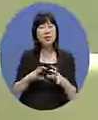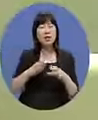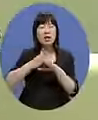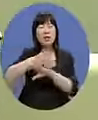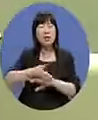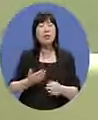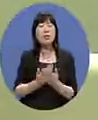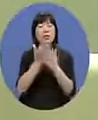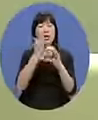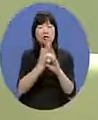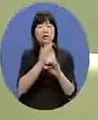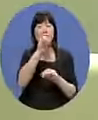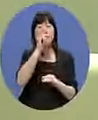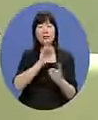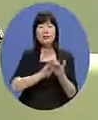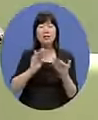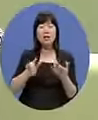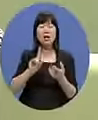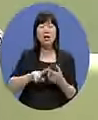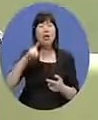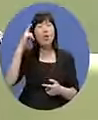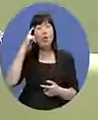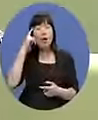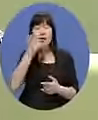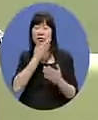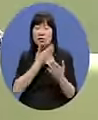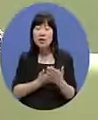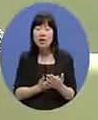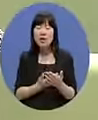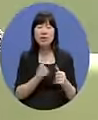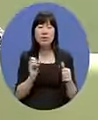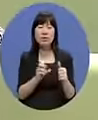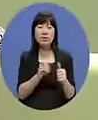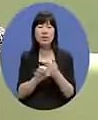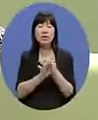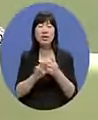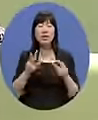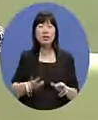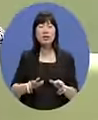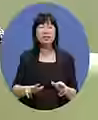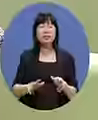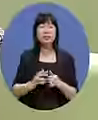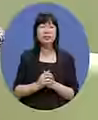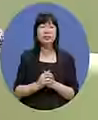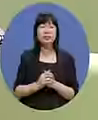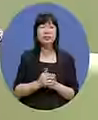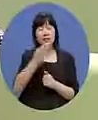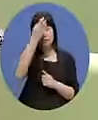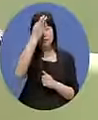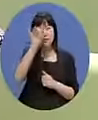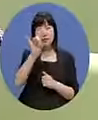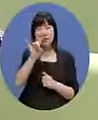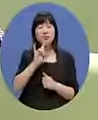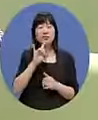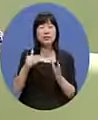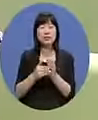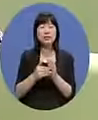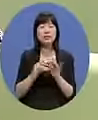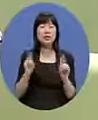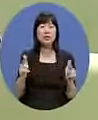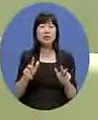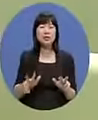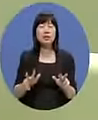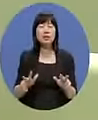이제 발달을 하게 되는 건데요. 네. 이게 왜 중요한 개념으로 이야기가 되냐면, 이거는 그냥 이 기능 하나만 되는 게 아니고요.